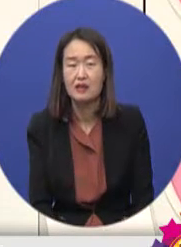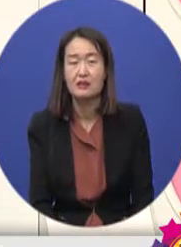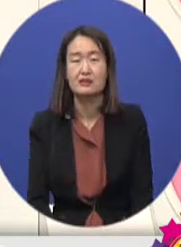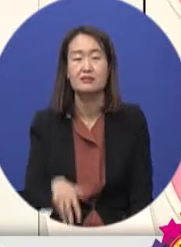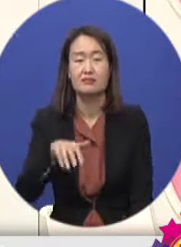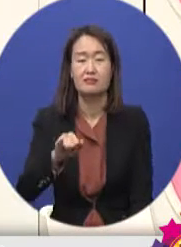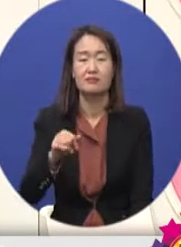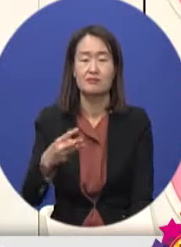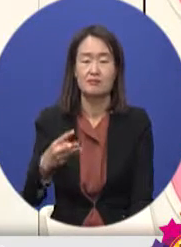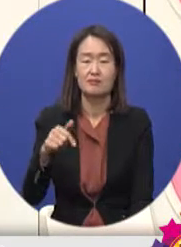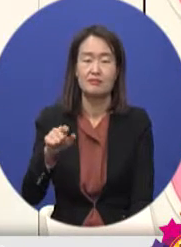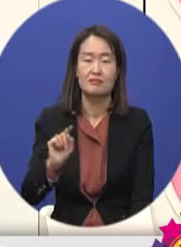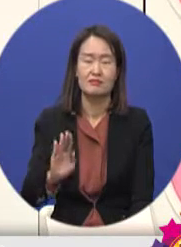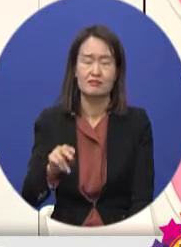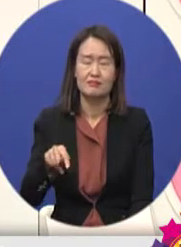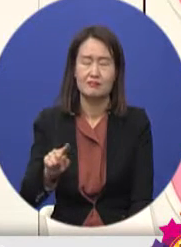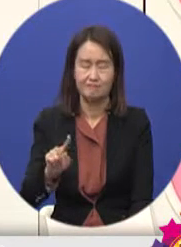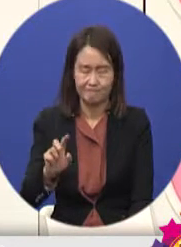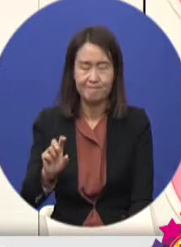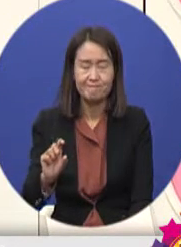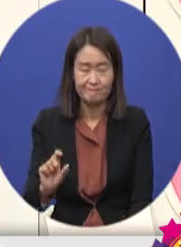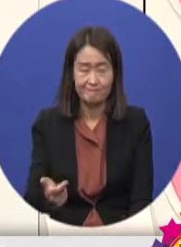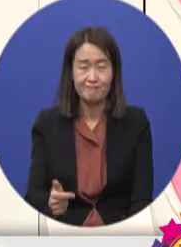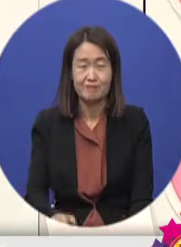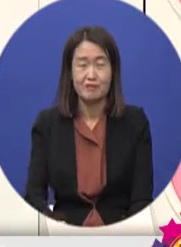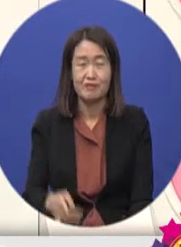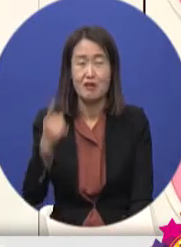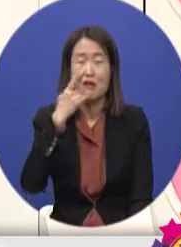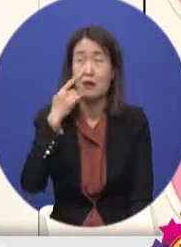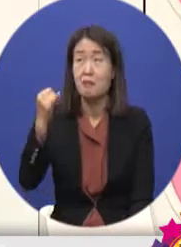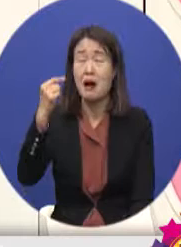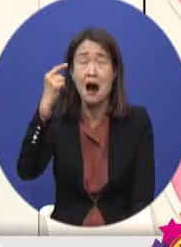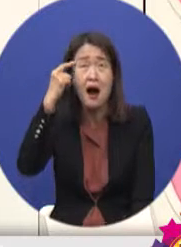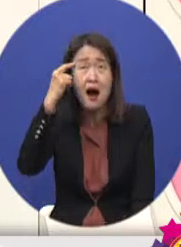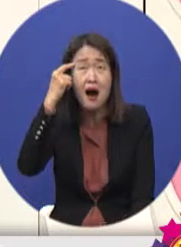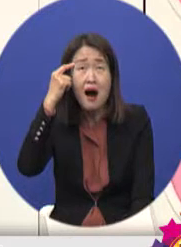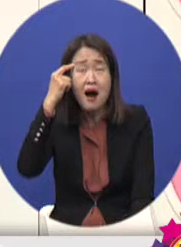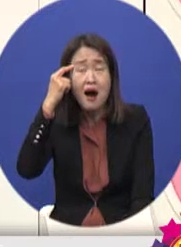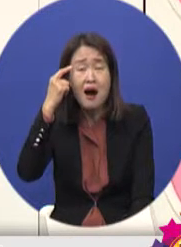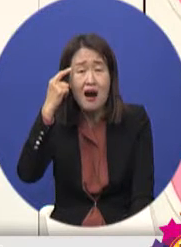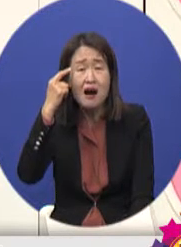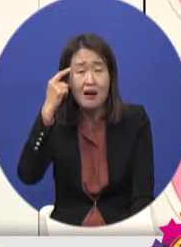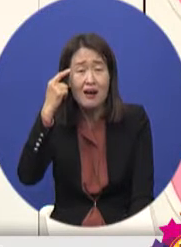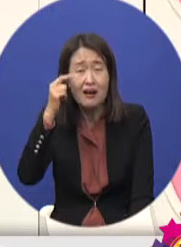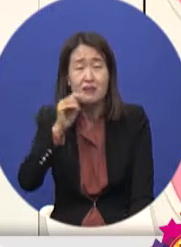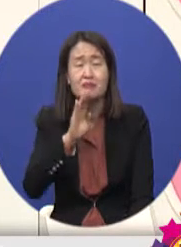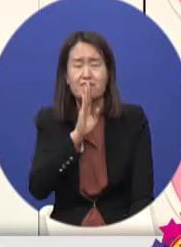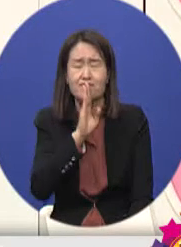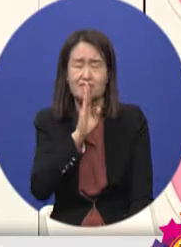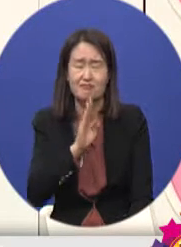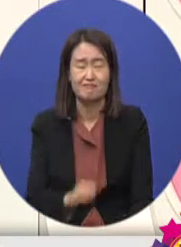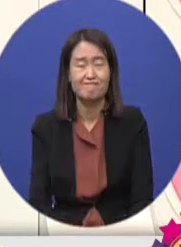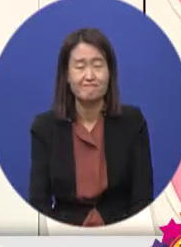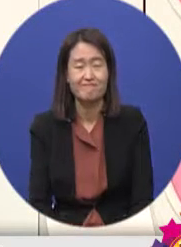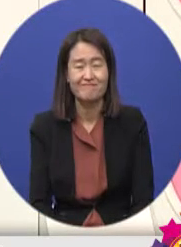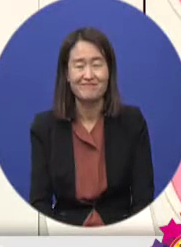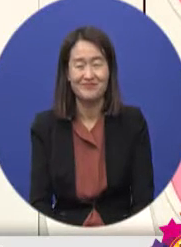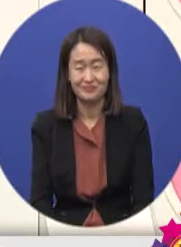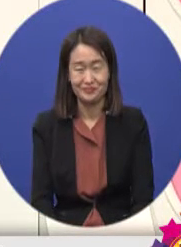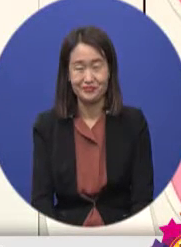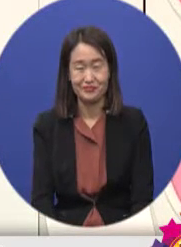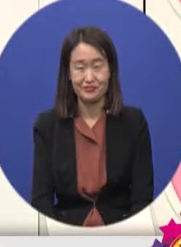칠갑산. 칠갑산. 네. 어머니 생각해서 부르시는 노래군요. 네. 네,